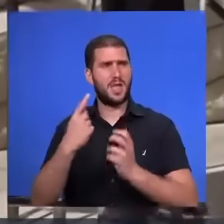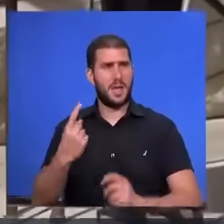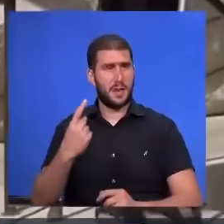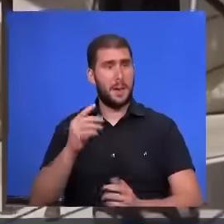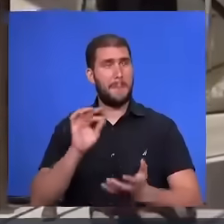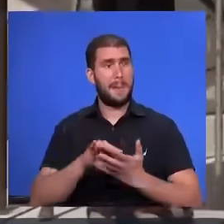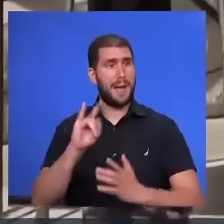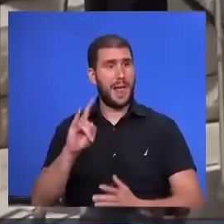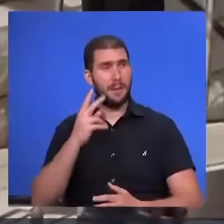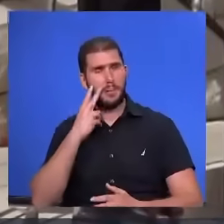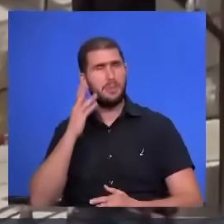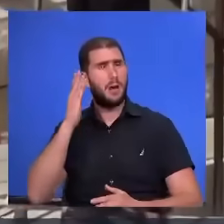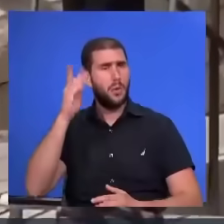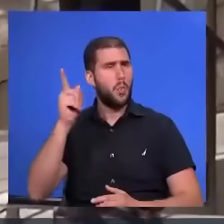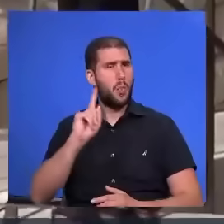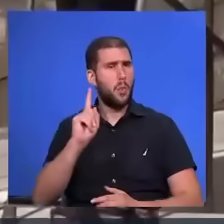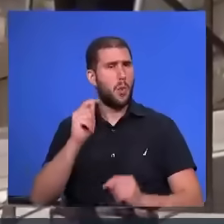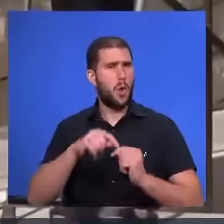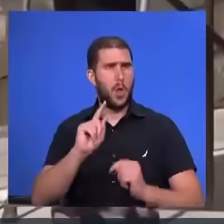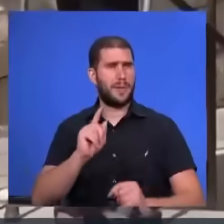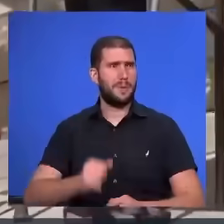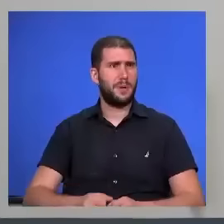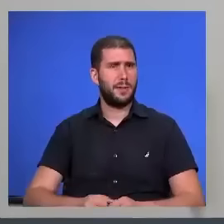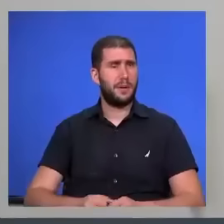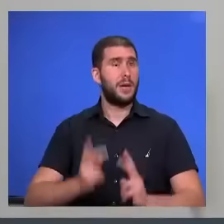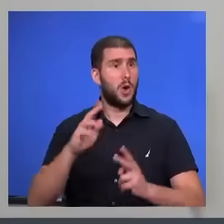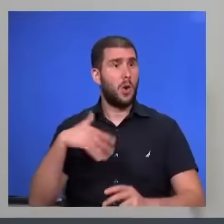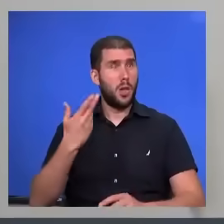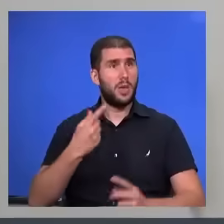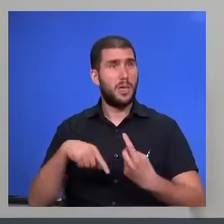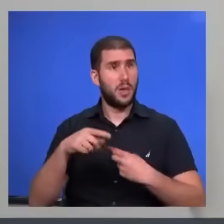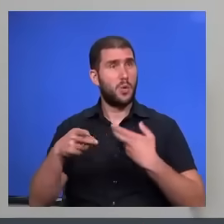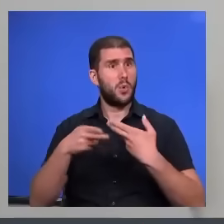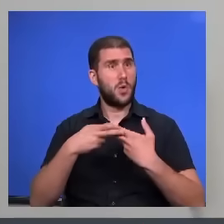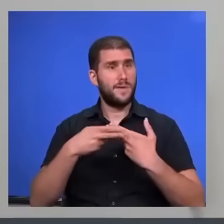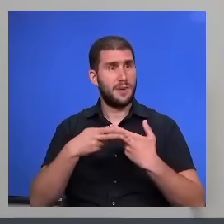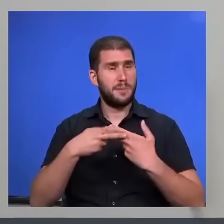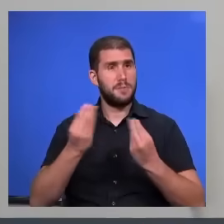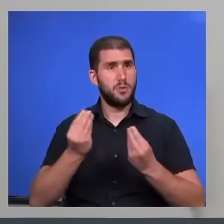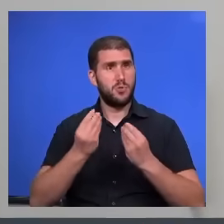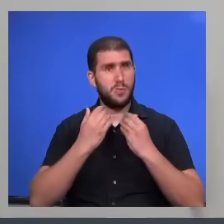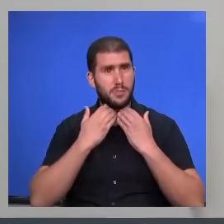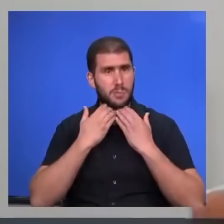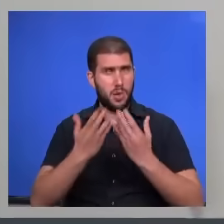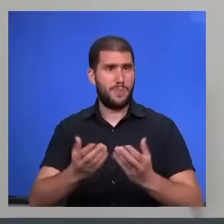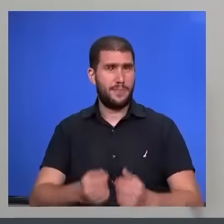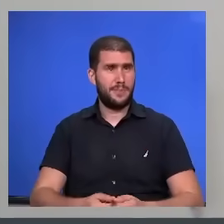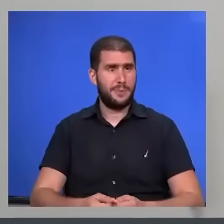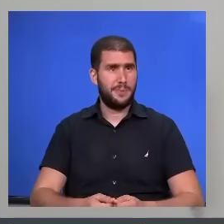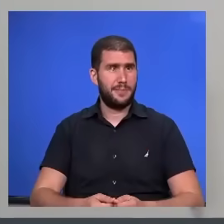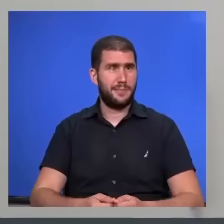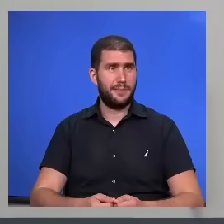כשחלבי מתבונן קדימה, הוא איננו אופטימי. יכול להיות שאנחנו על סף של משהו לא